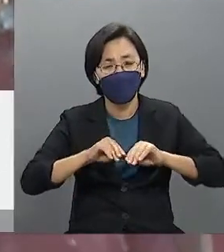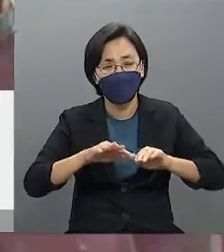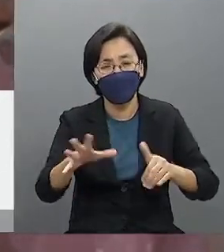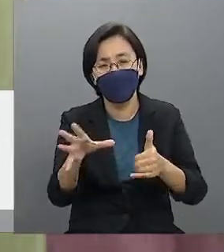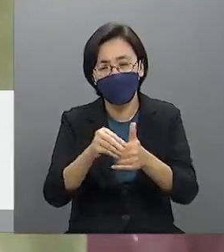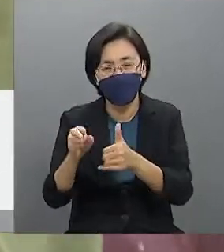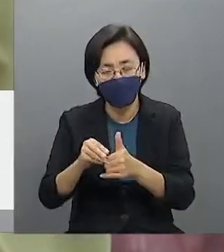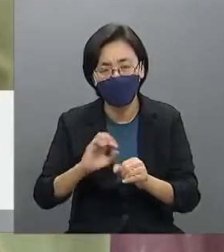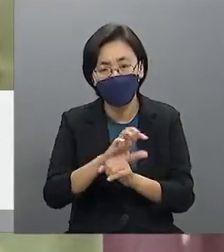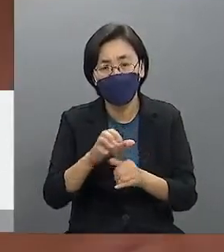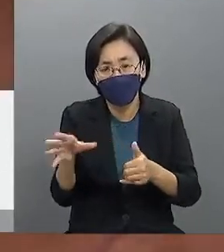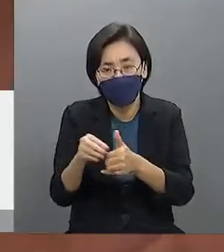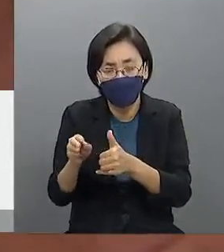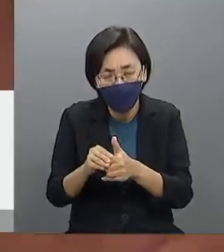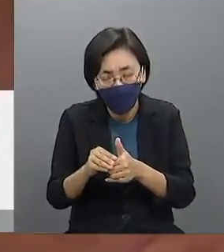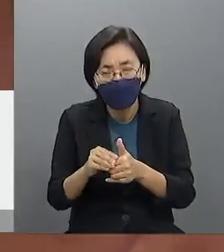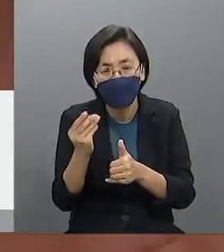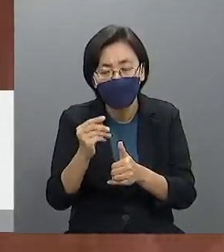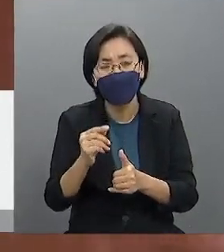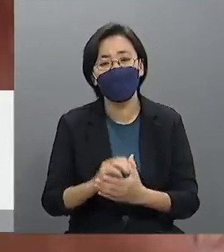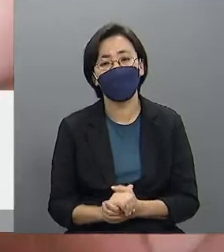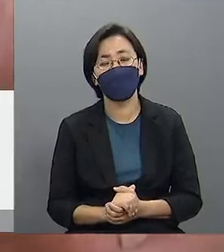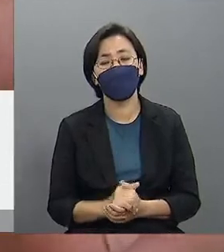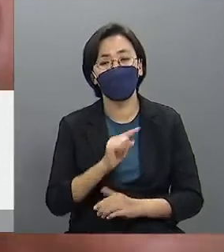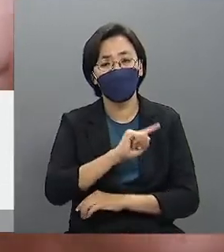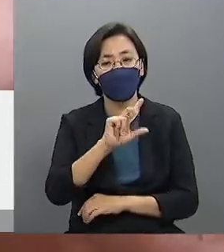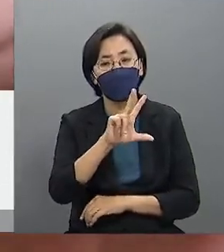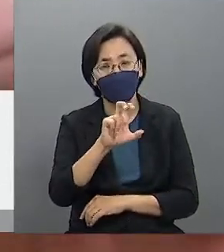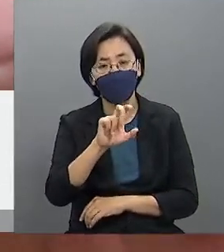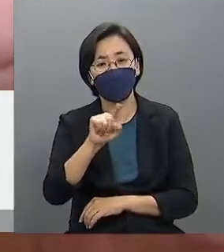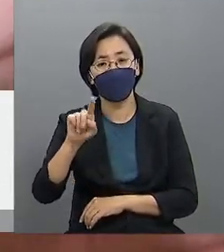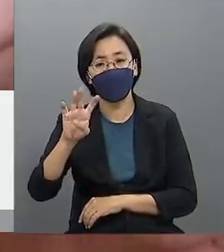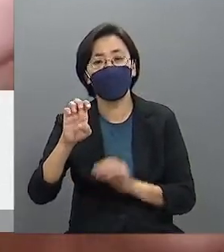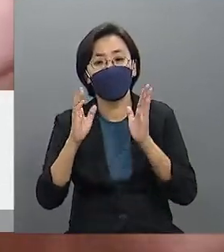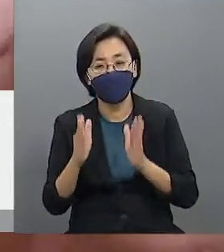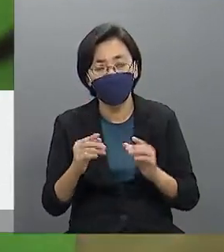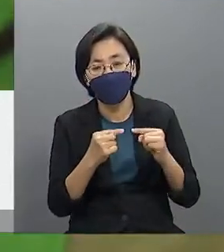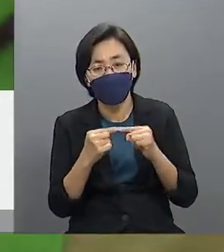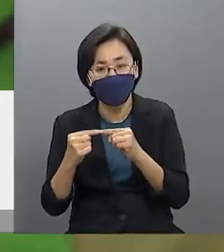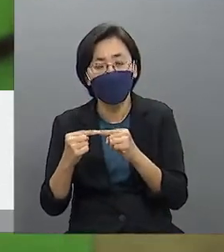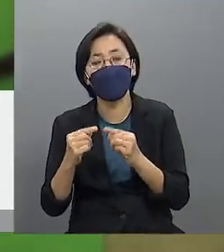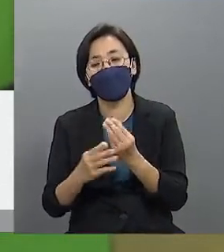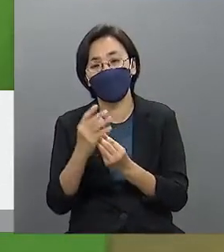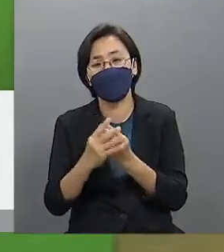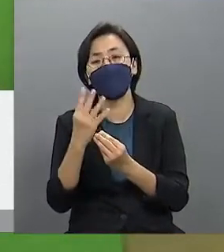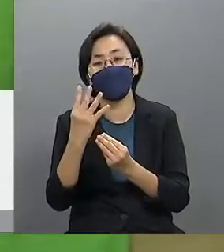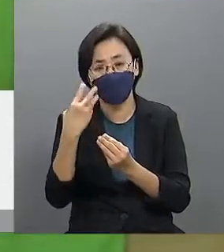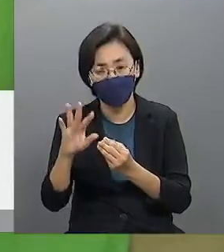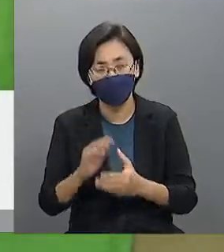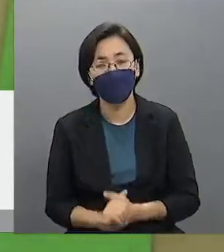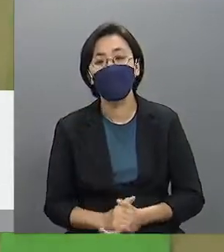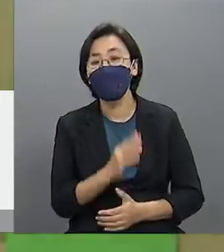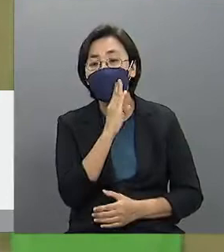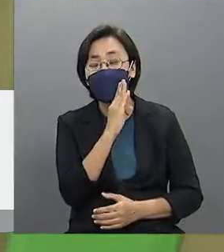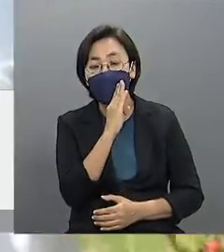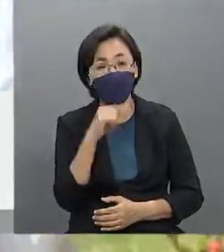เชื้อเฉลี่ย300ถึง400คนต่อวันติดต่อกันนานกว่า4สัปดาห์แล้วและหากพบผู้ที่ยังไม่ได้รับการฉีด